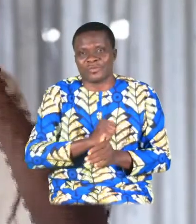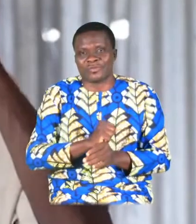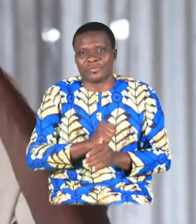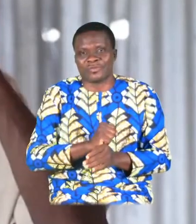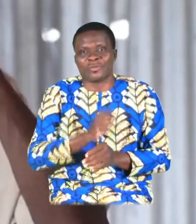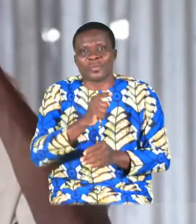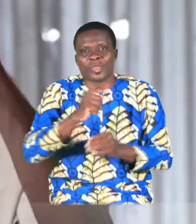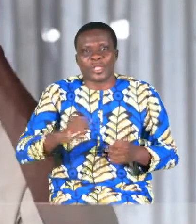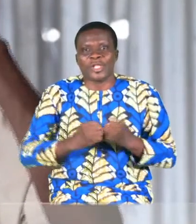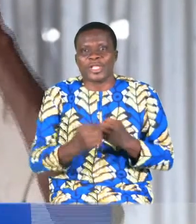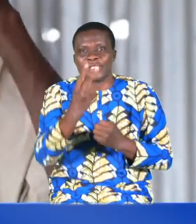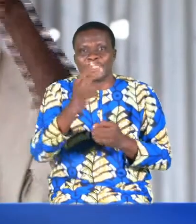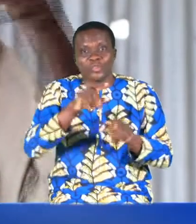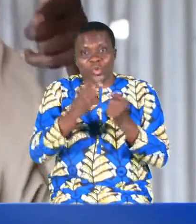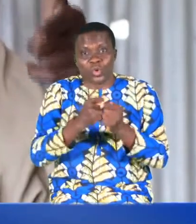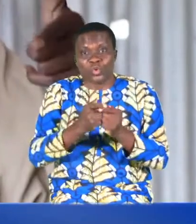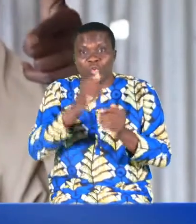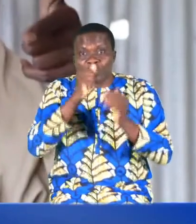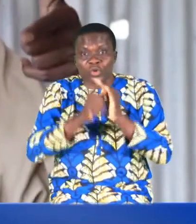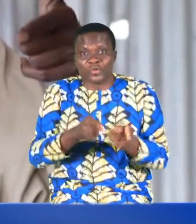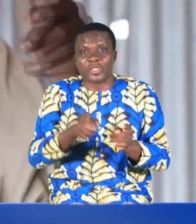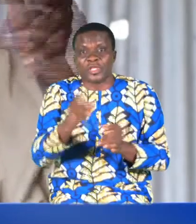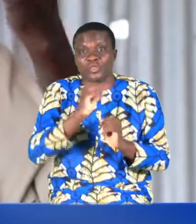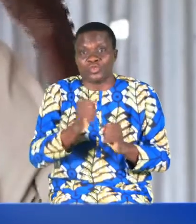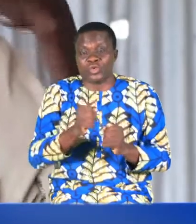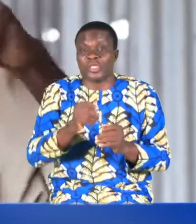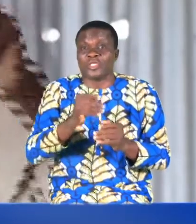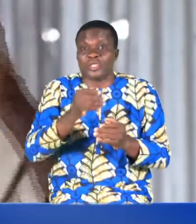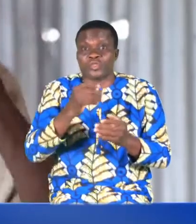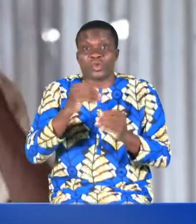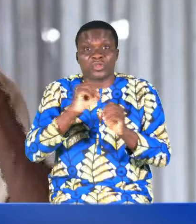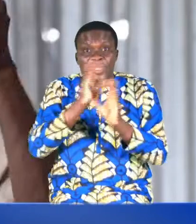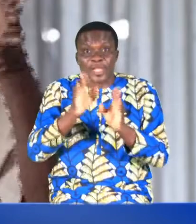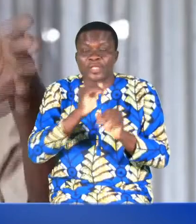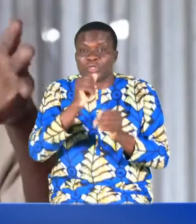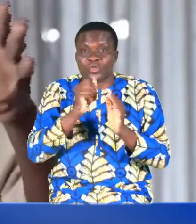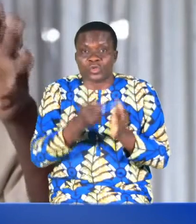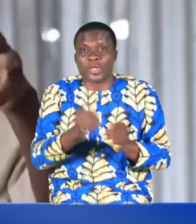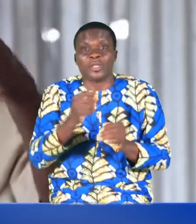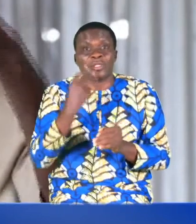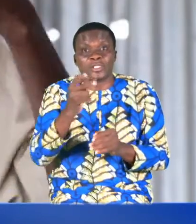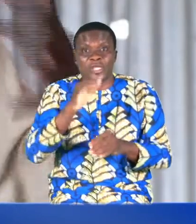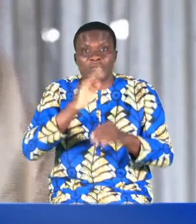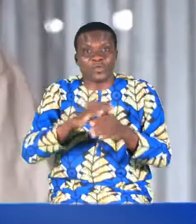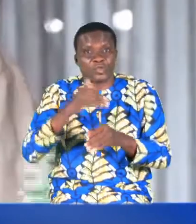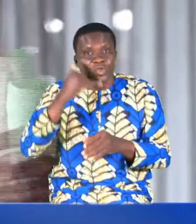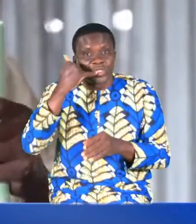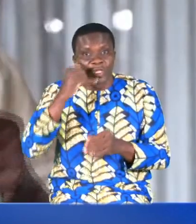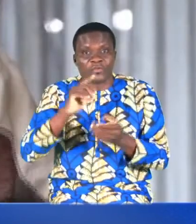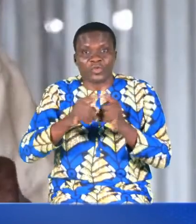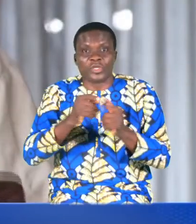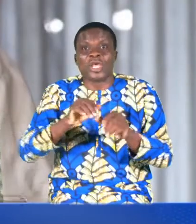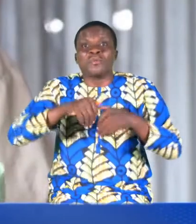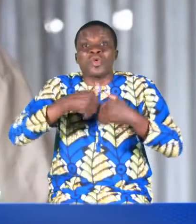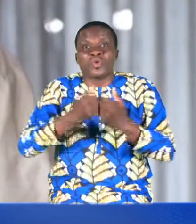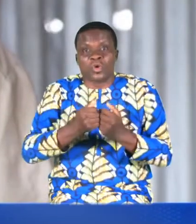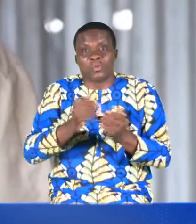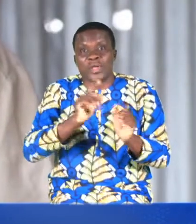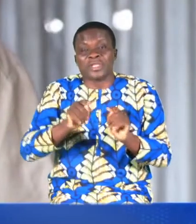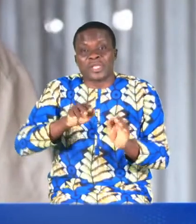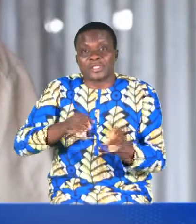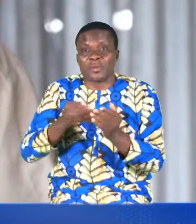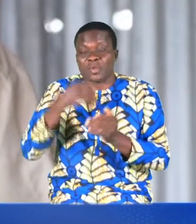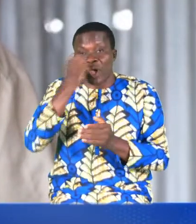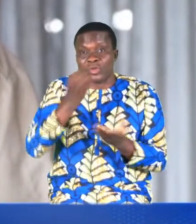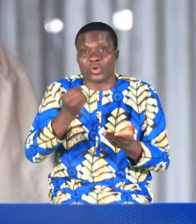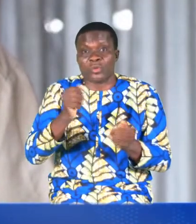Il existe deux groupes de réfugiés, ceux qui sont informés et ceux qui ne le sont pas. J'ai vu sur le téléphone d'un ami comment des gens meurent en Europe